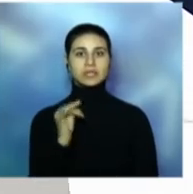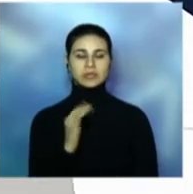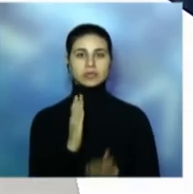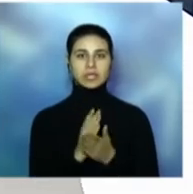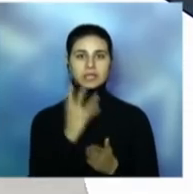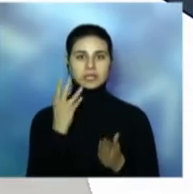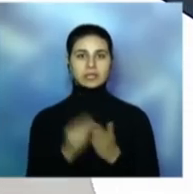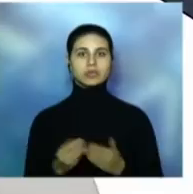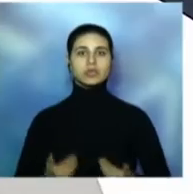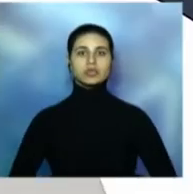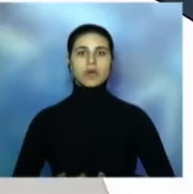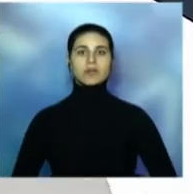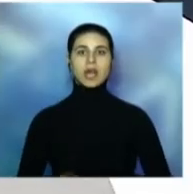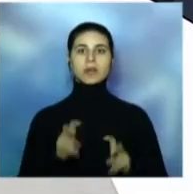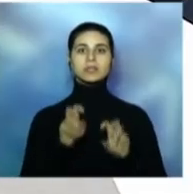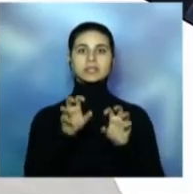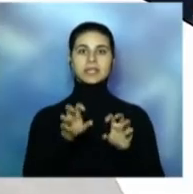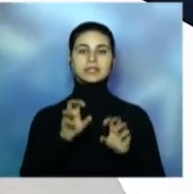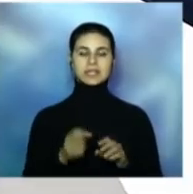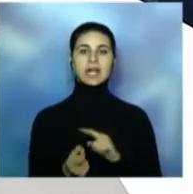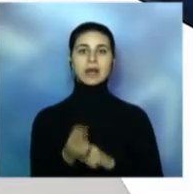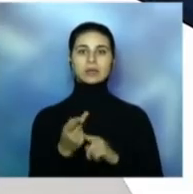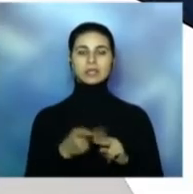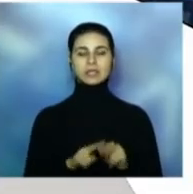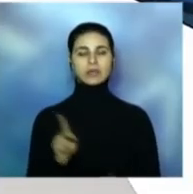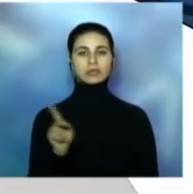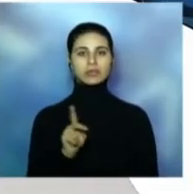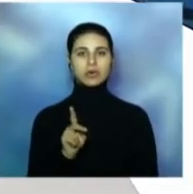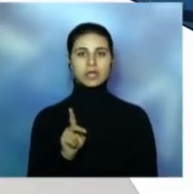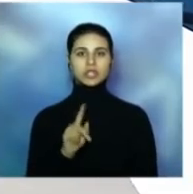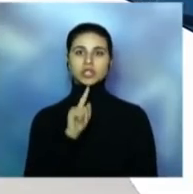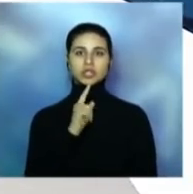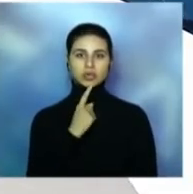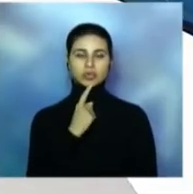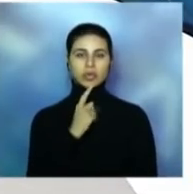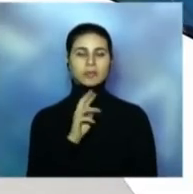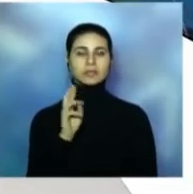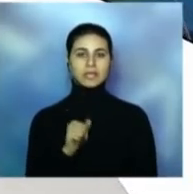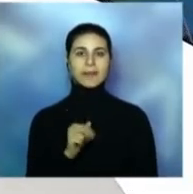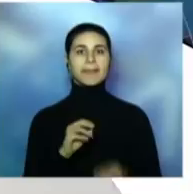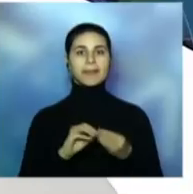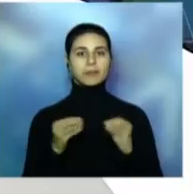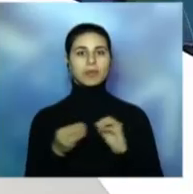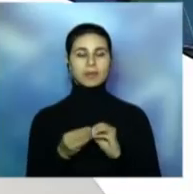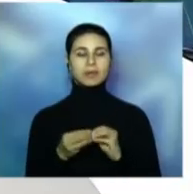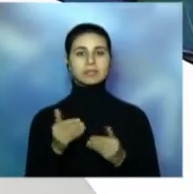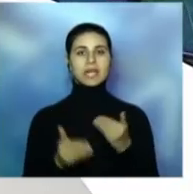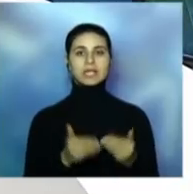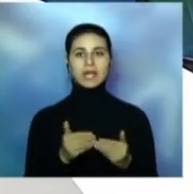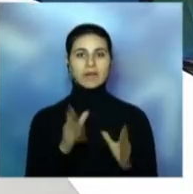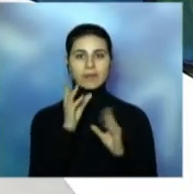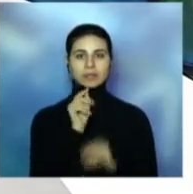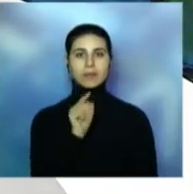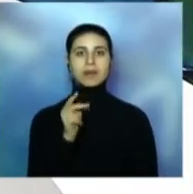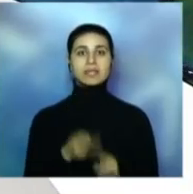არიან საკუთარი ცხოვრების წესიდან გამომდინარე, იქიდან გამომდინარე, თუ რა სირთულეების და დაბრკოლებების გადალახვა მოუწიათ